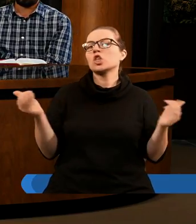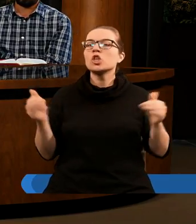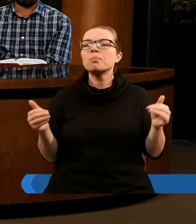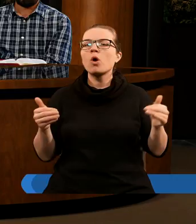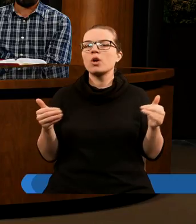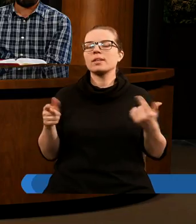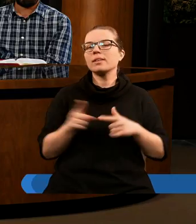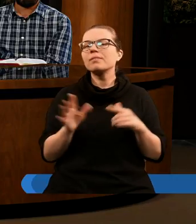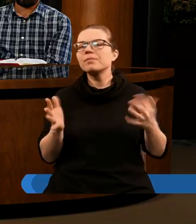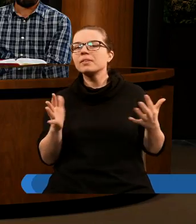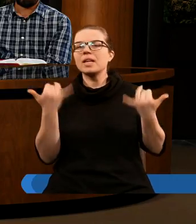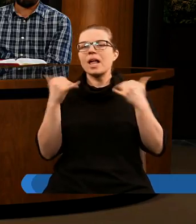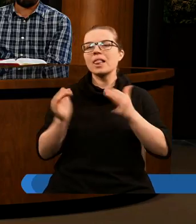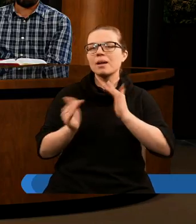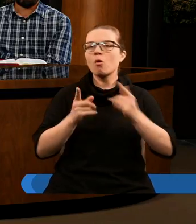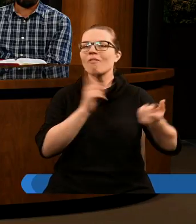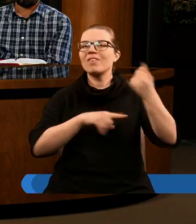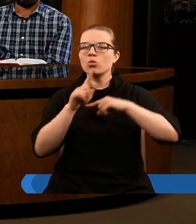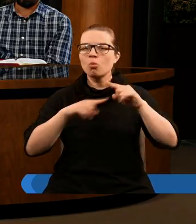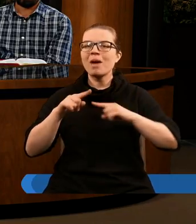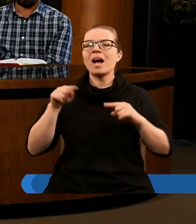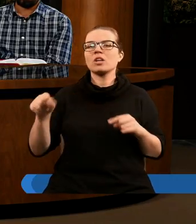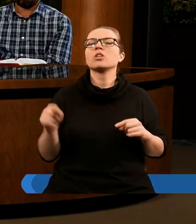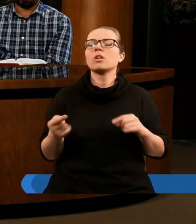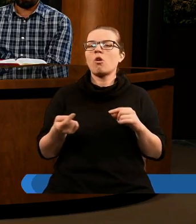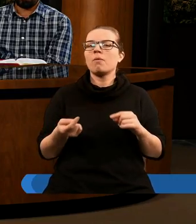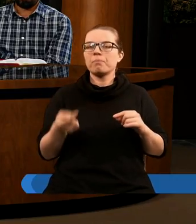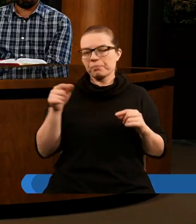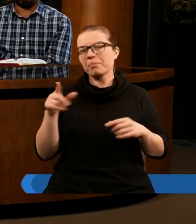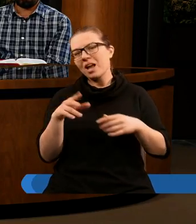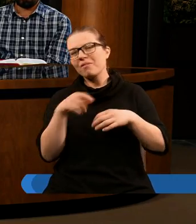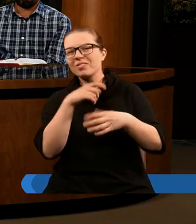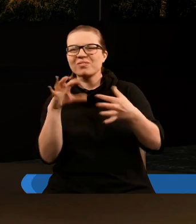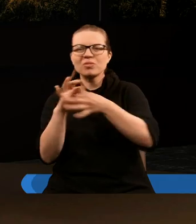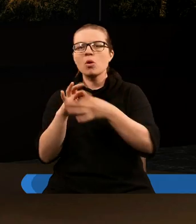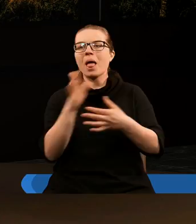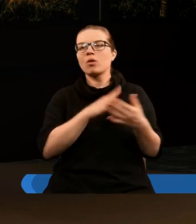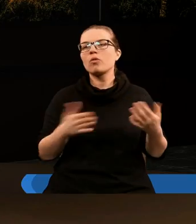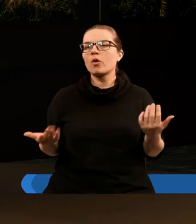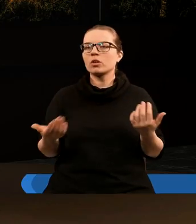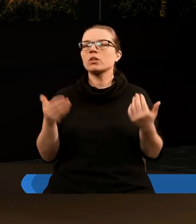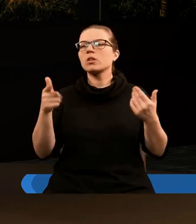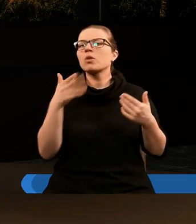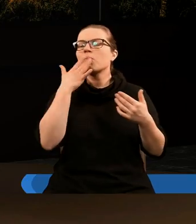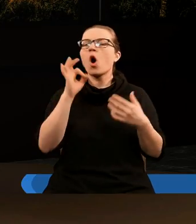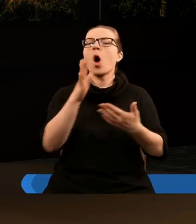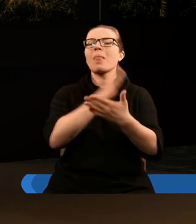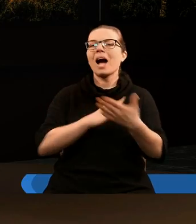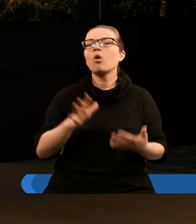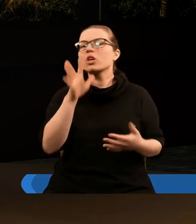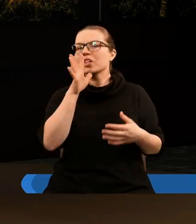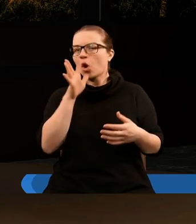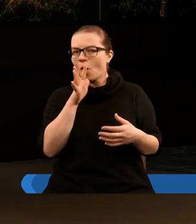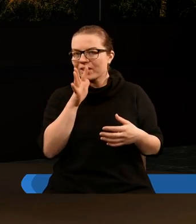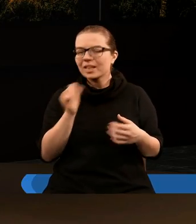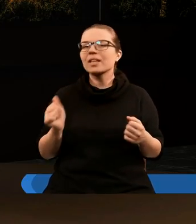to w jakiś inny sposób wytłumaczyć niż przynależnością narodową? Trudno mówić o narodzie żydowskim, taki